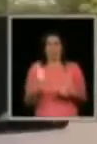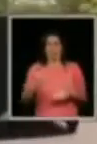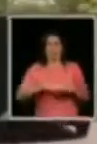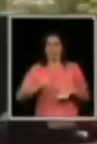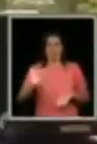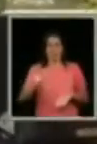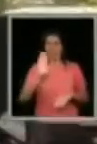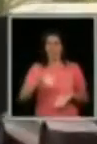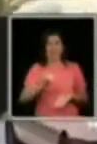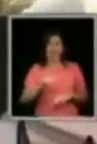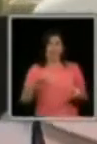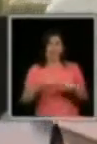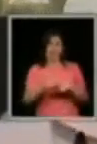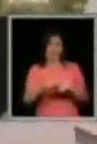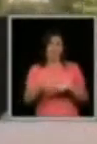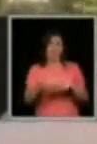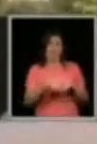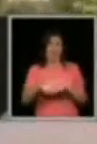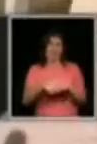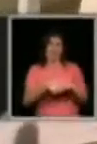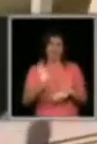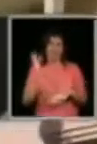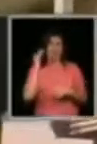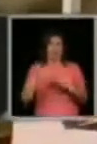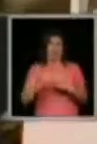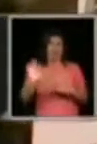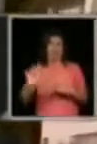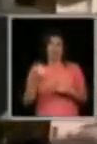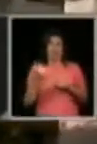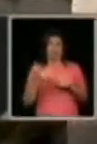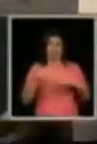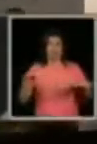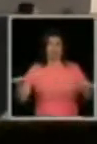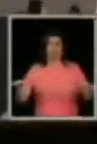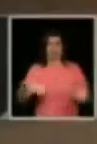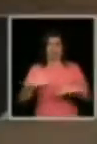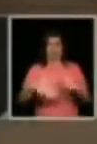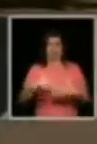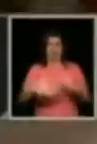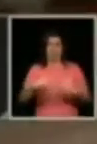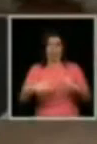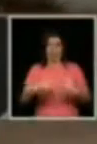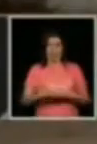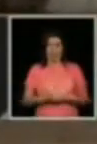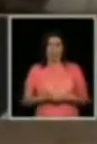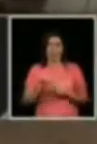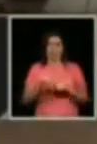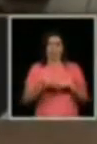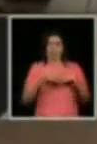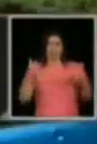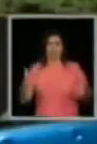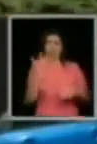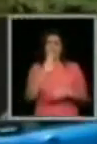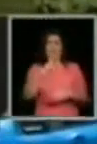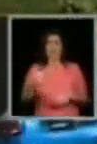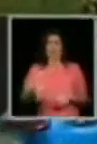שלא ישיר, מאיה, הוא לא אידיוט, הוא איש מתוקם. מה זה? ברור שלא ישיר. אבל מתוקף תפקידו כמובן